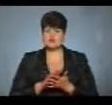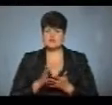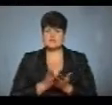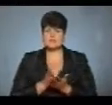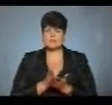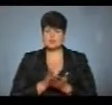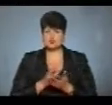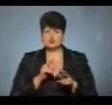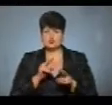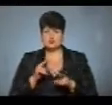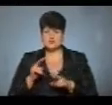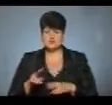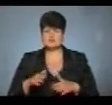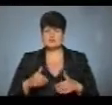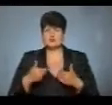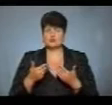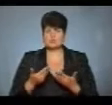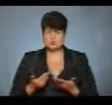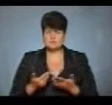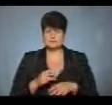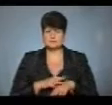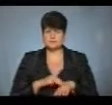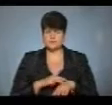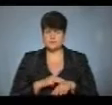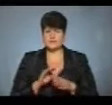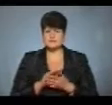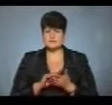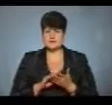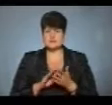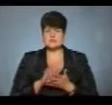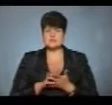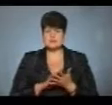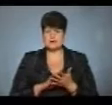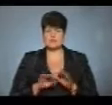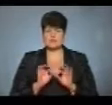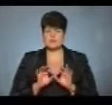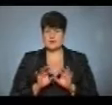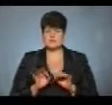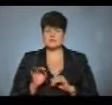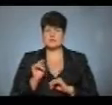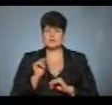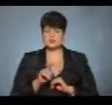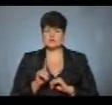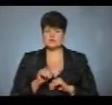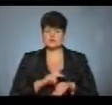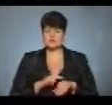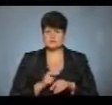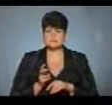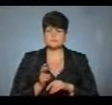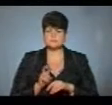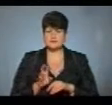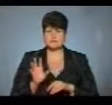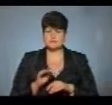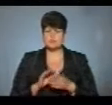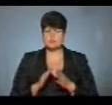послуг. Спостерігачі опори звернулися в правоохоронні органи, написали відповідну заяву та пояснення для того, щоб поліція з'ясувала усі